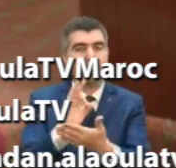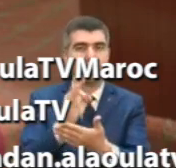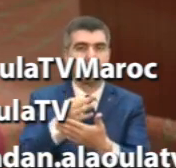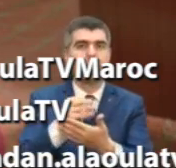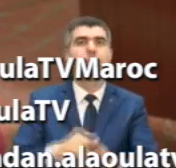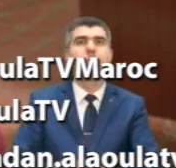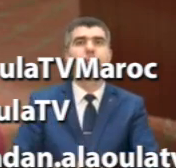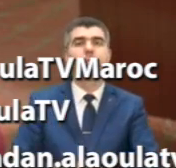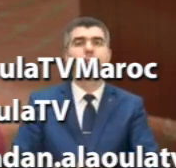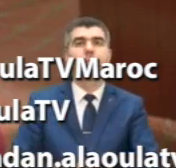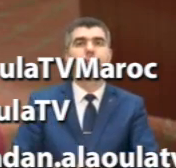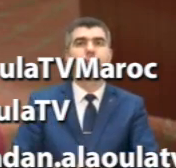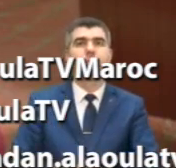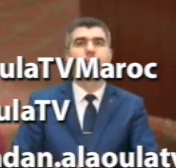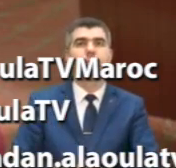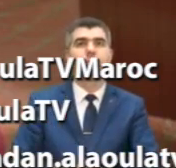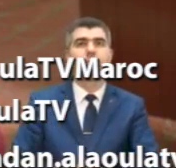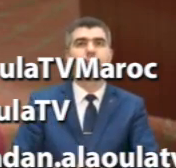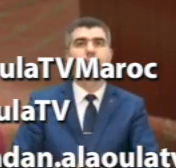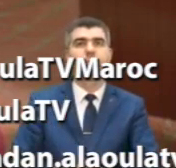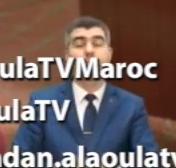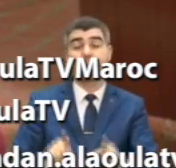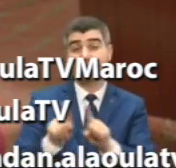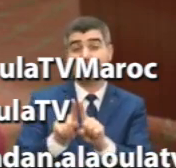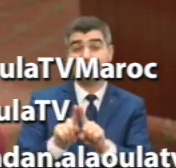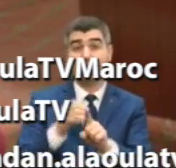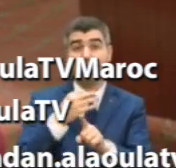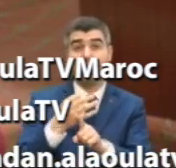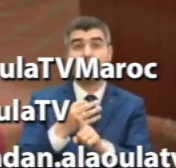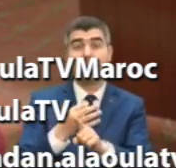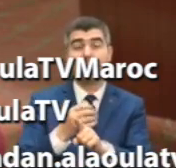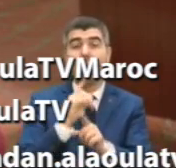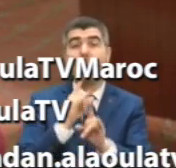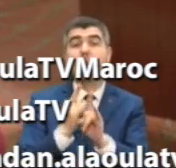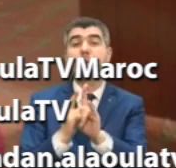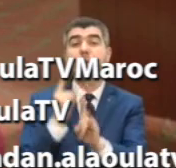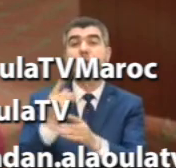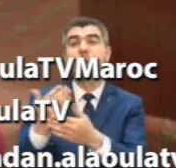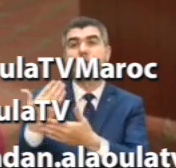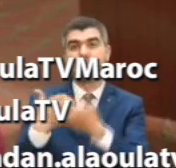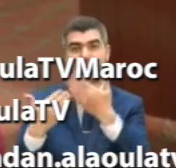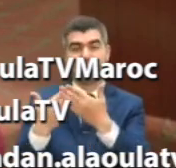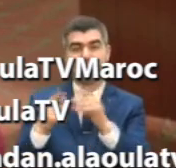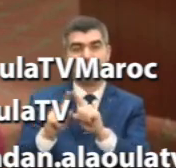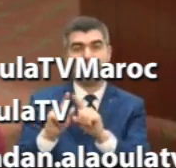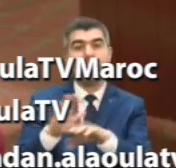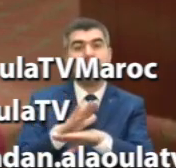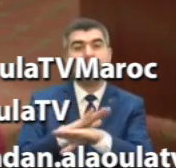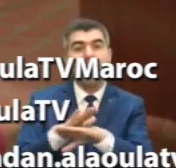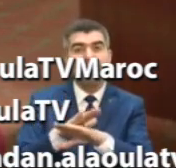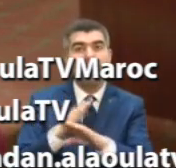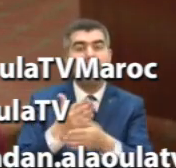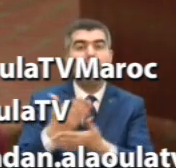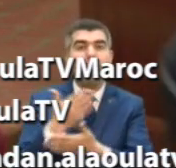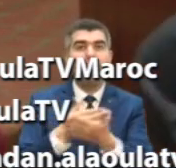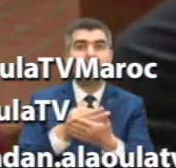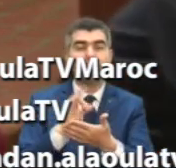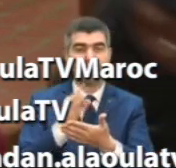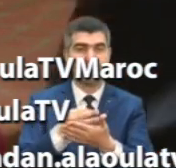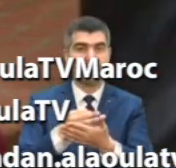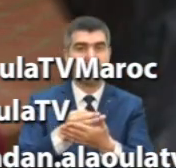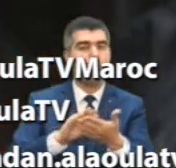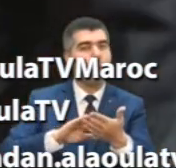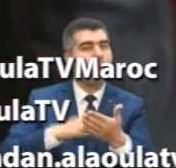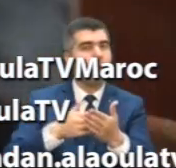والهيبه، ويجب تمسكا بهذه التقاليد كفاعلين سياسيين أن ننأى وأن